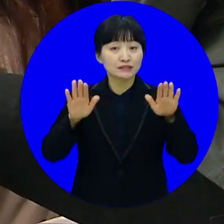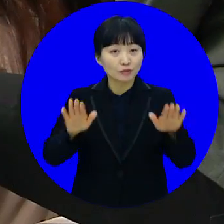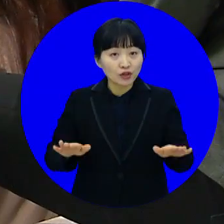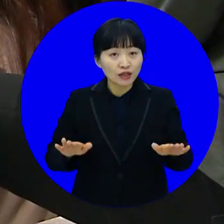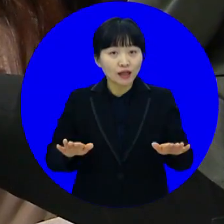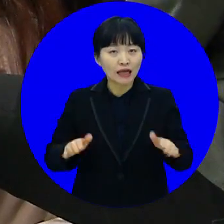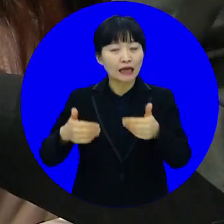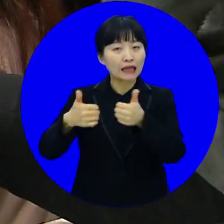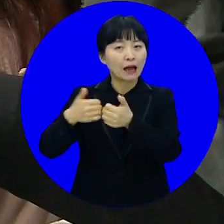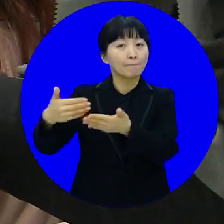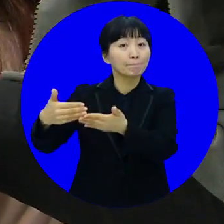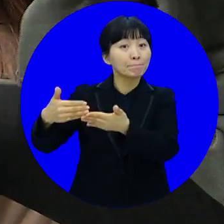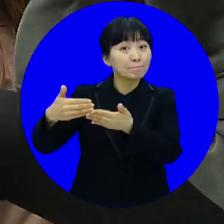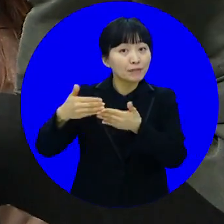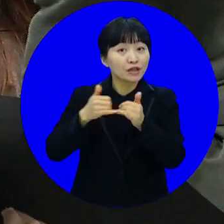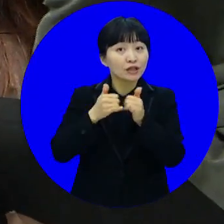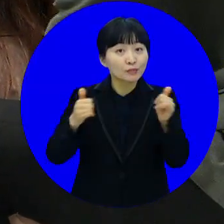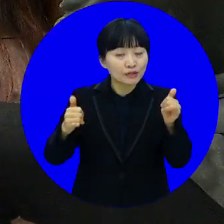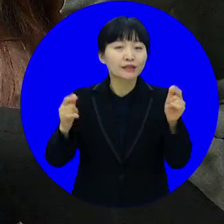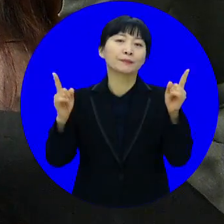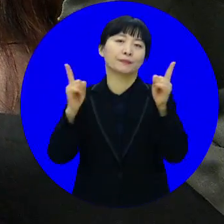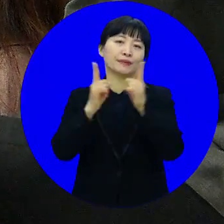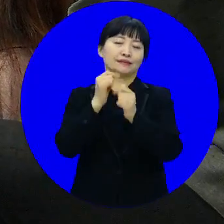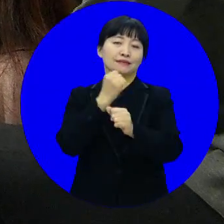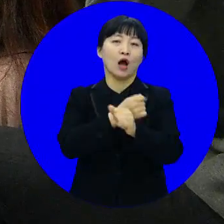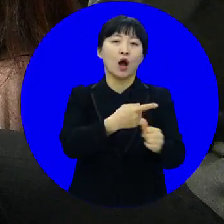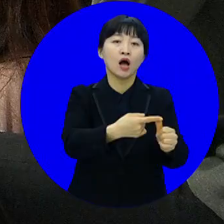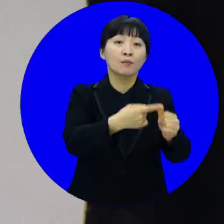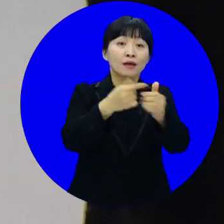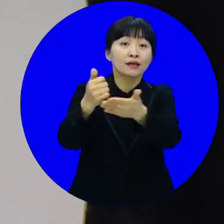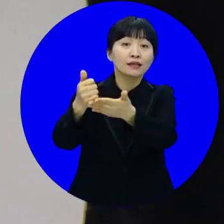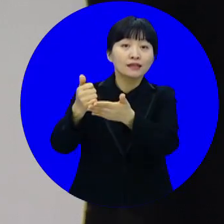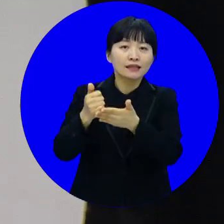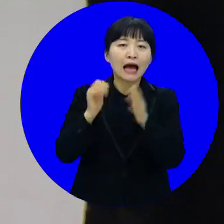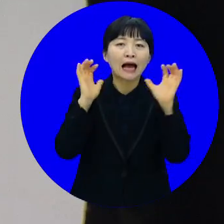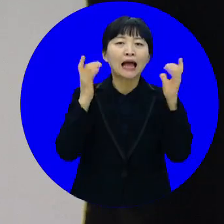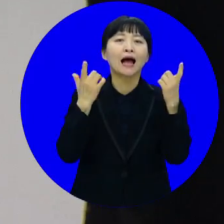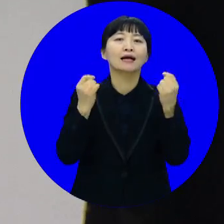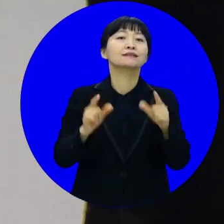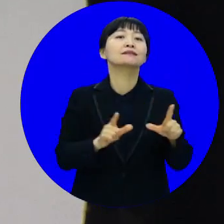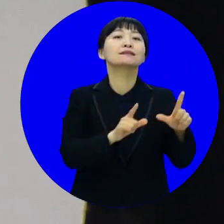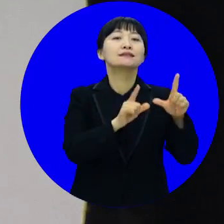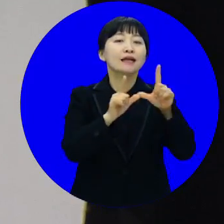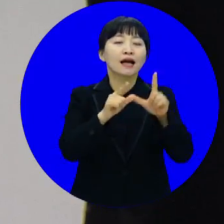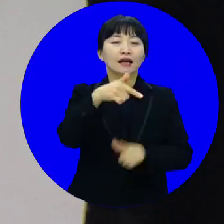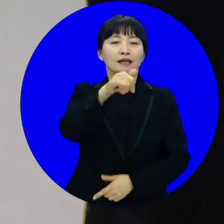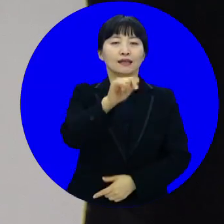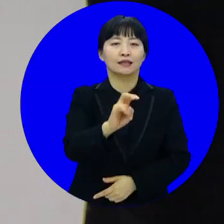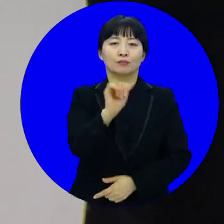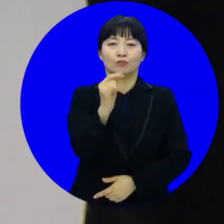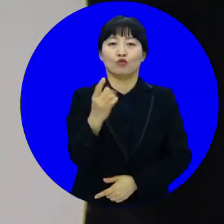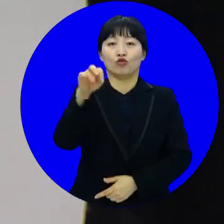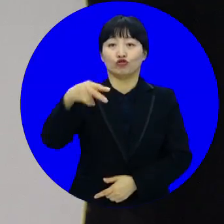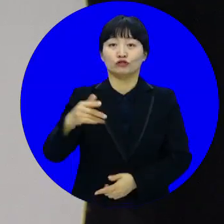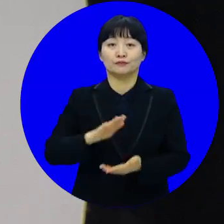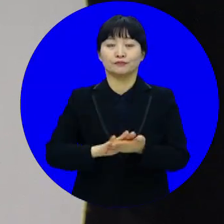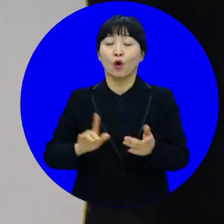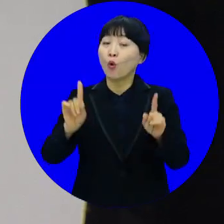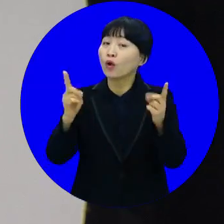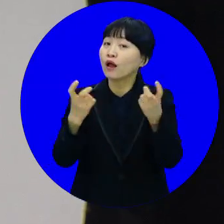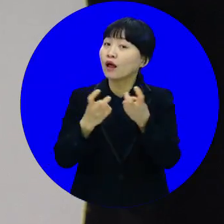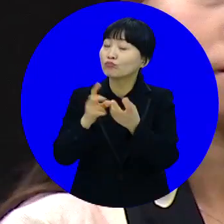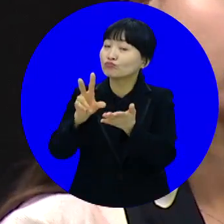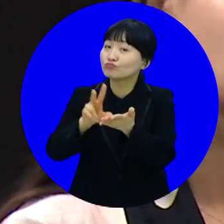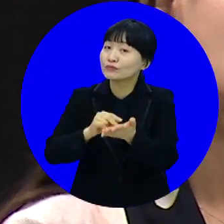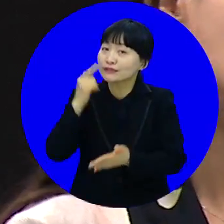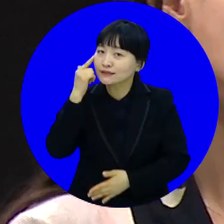저희 그 상담을 의뢰해 주신 의뢰자분들을 만나보도록 하겠습니다. 첫 번째로 모실 분은 아이와 함께 살고 계신 김호윤